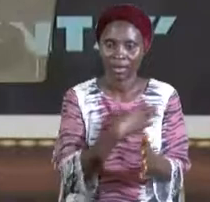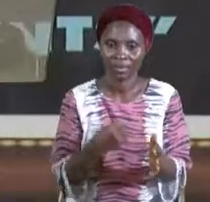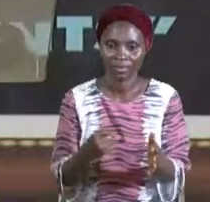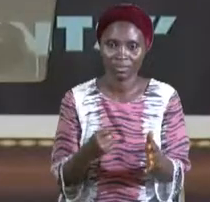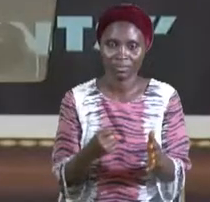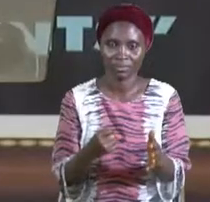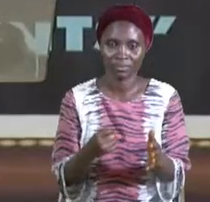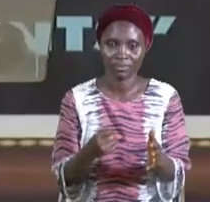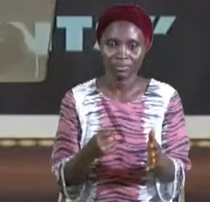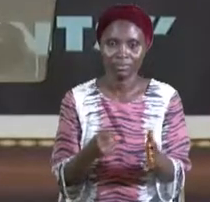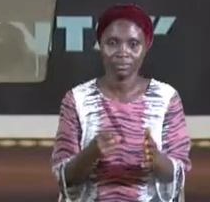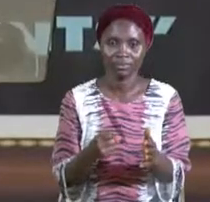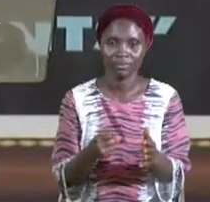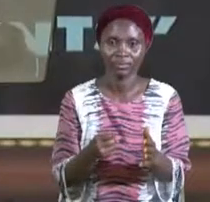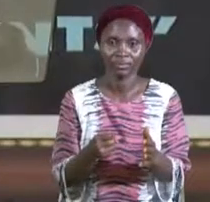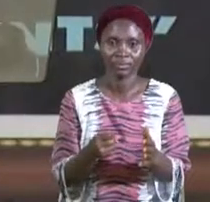sujet.